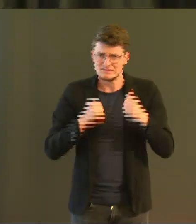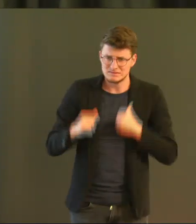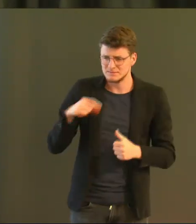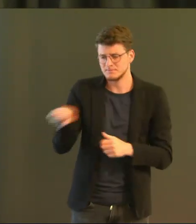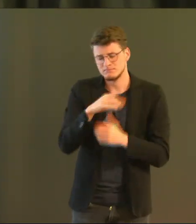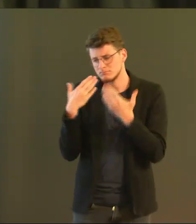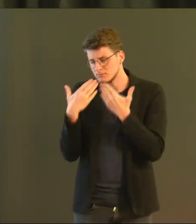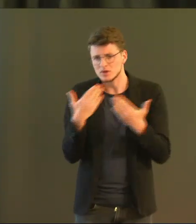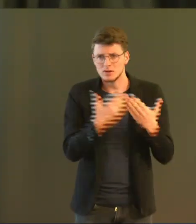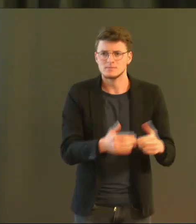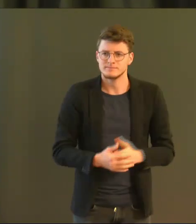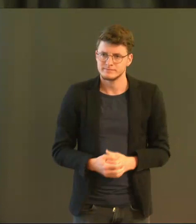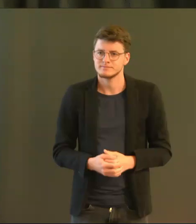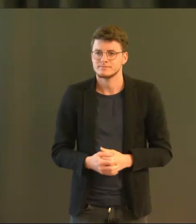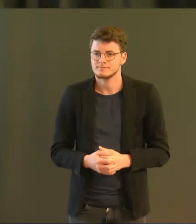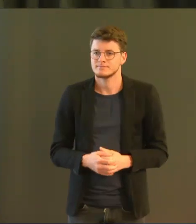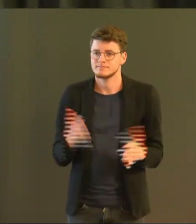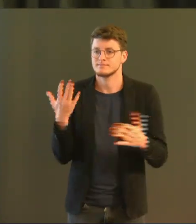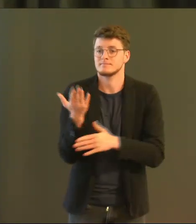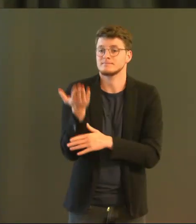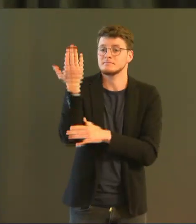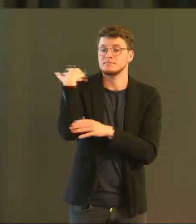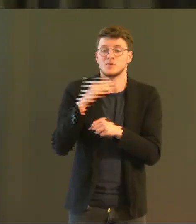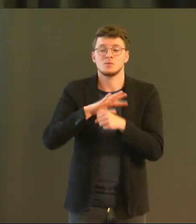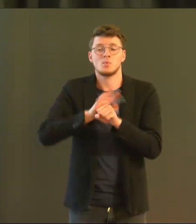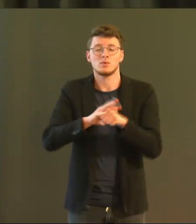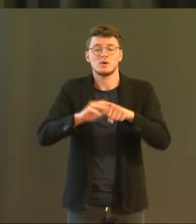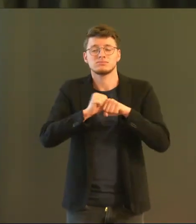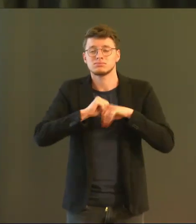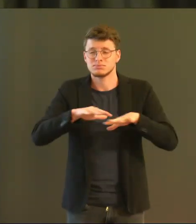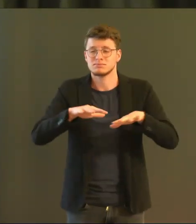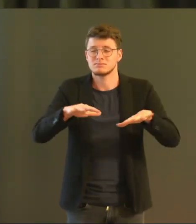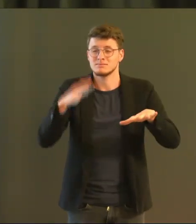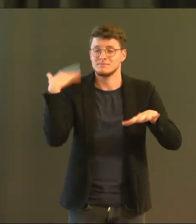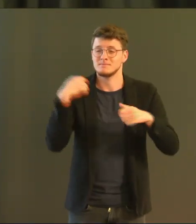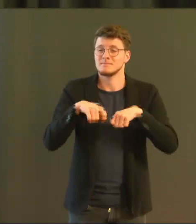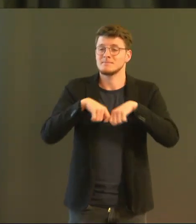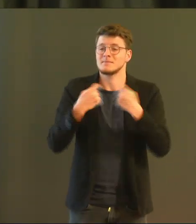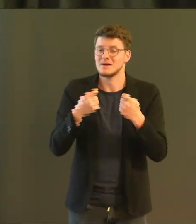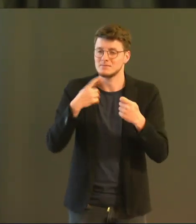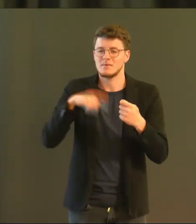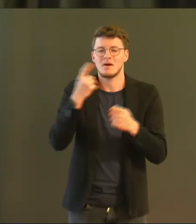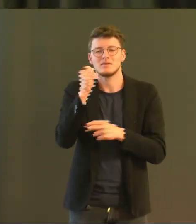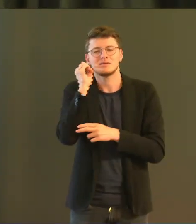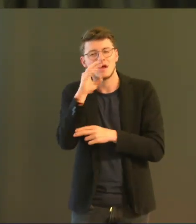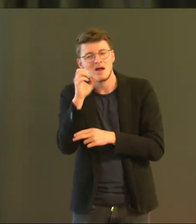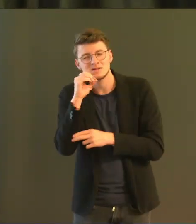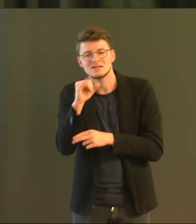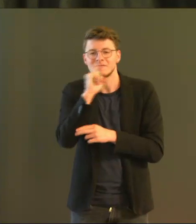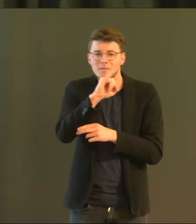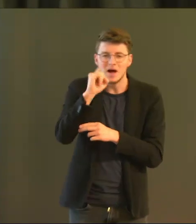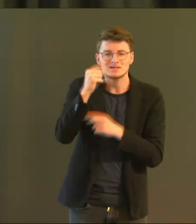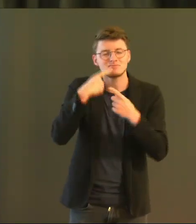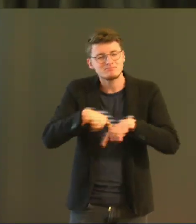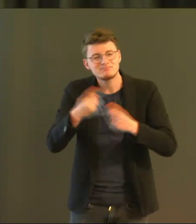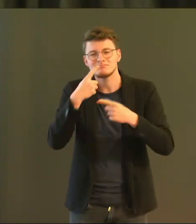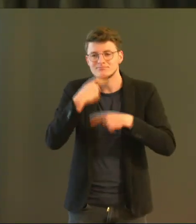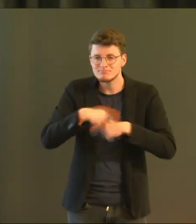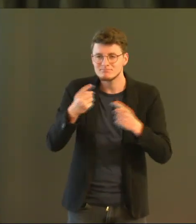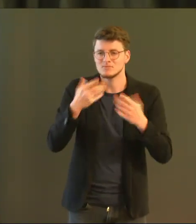c'est bin fahd et corona qu'ils brigueraient devenu dark side yyt en pharmacie moment de rimouski période à